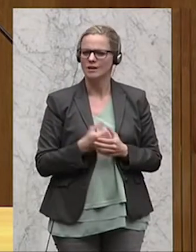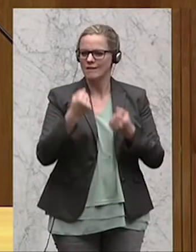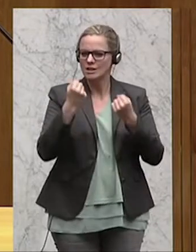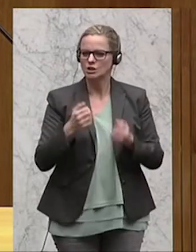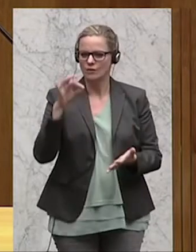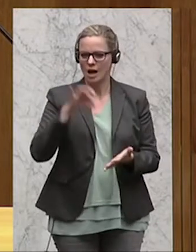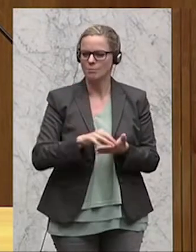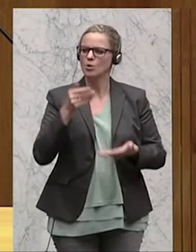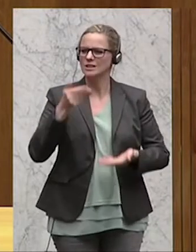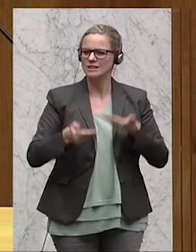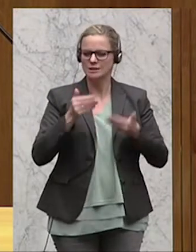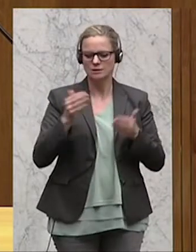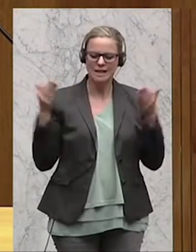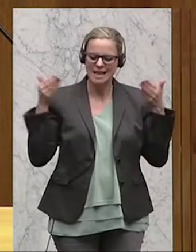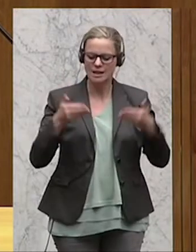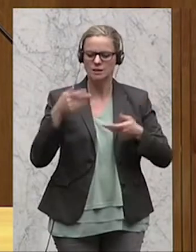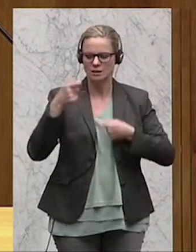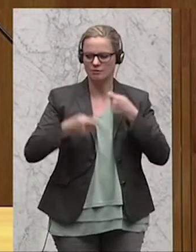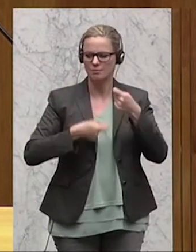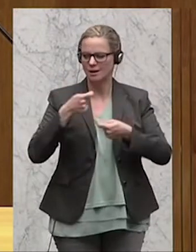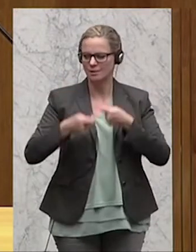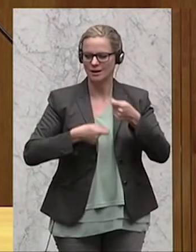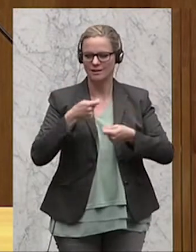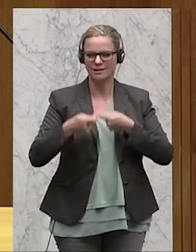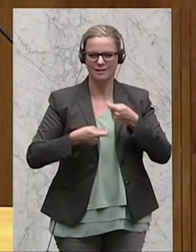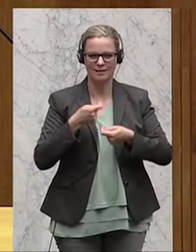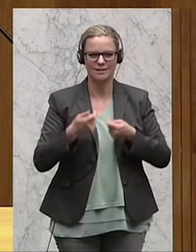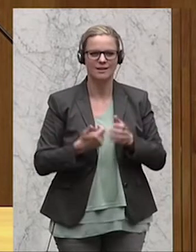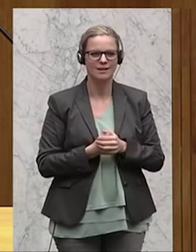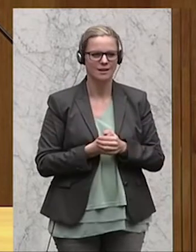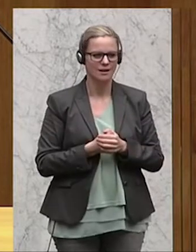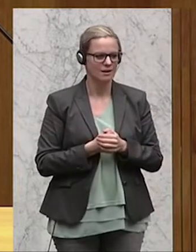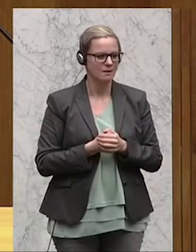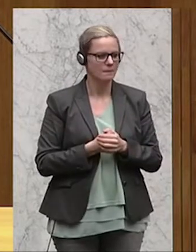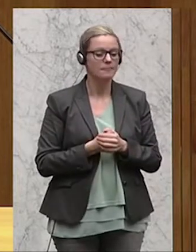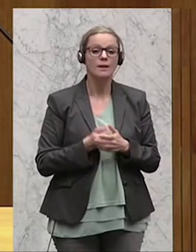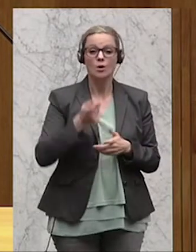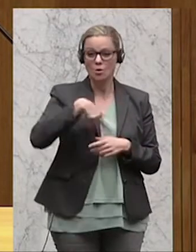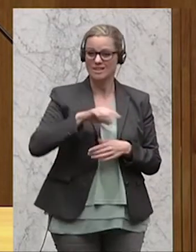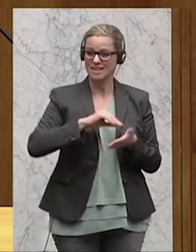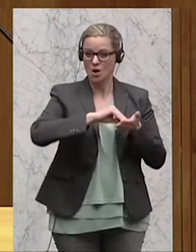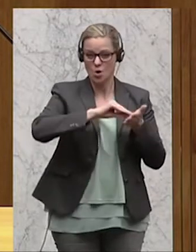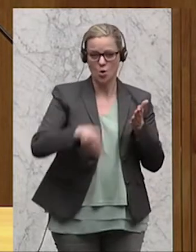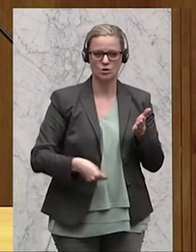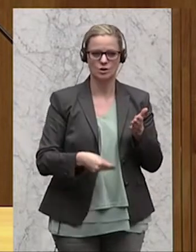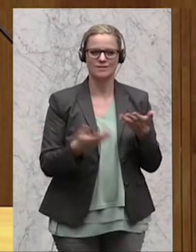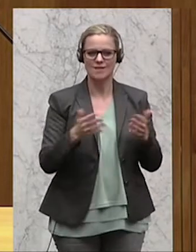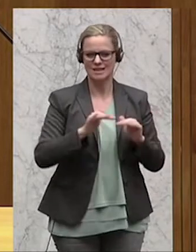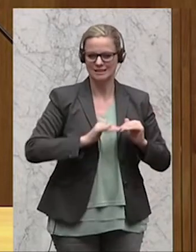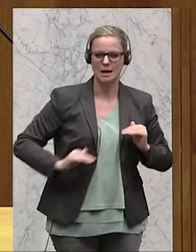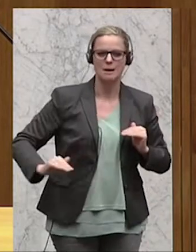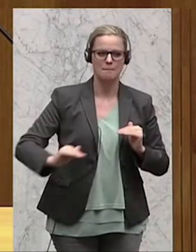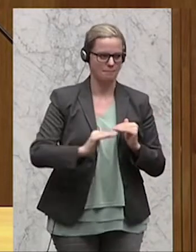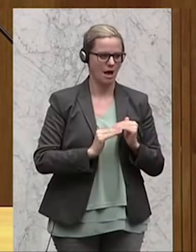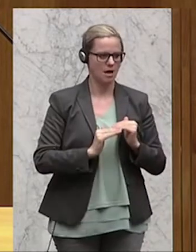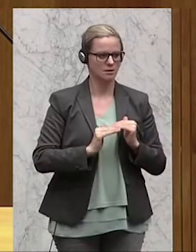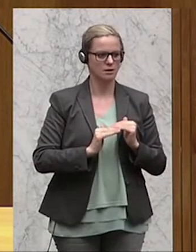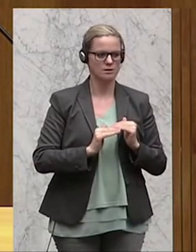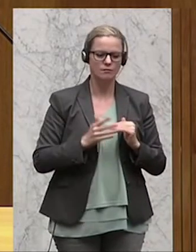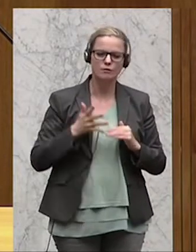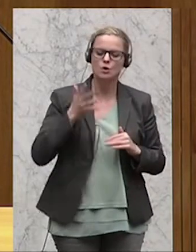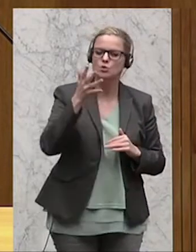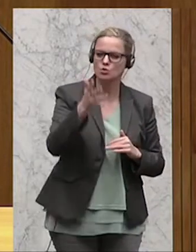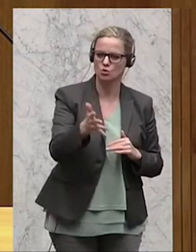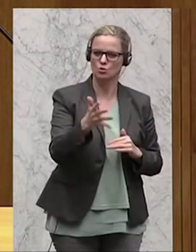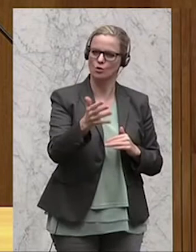intensivst damit auseinandersetzen. Denn diese Unterschriften, unsere Unterschriften, bilden die Grundlage für unsere